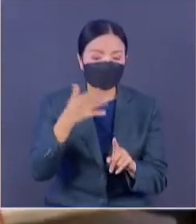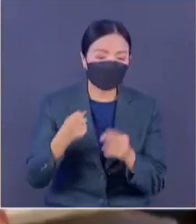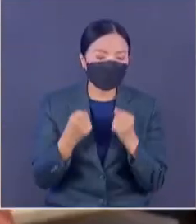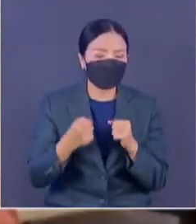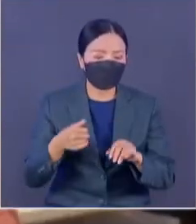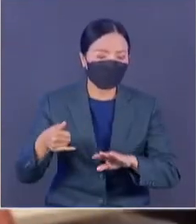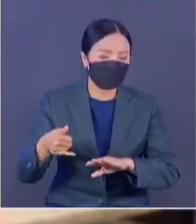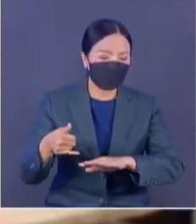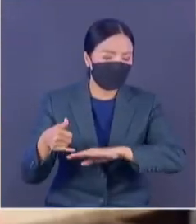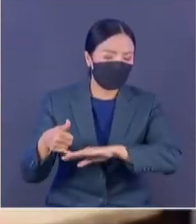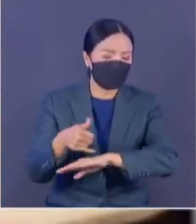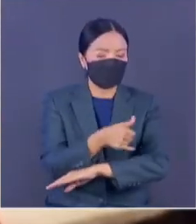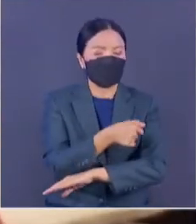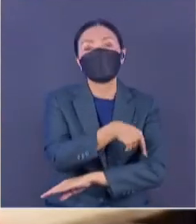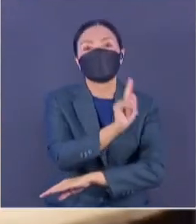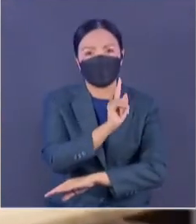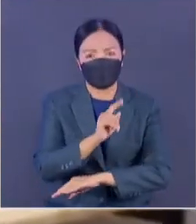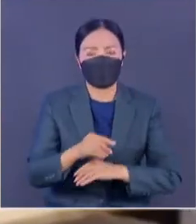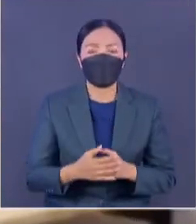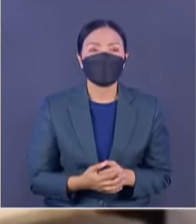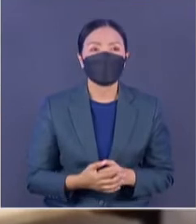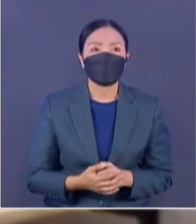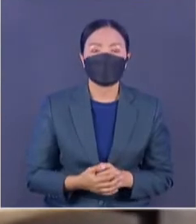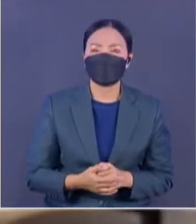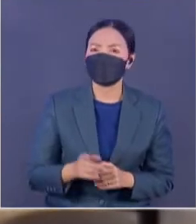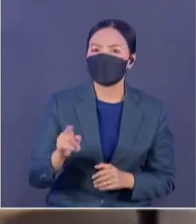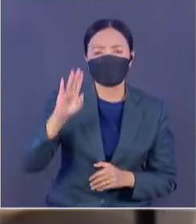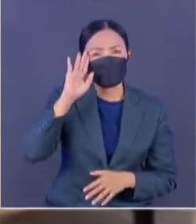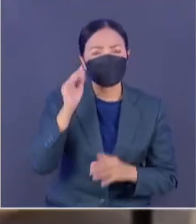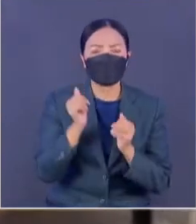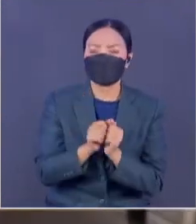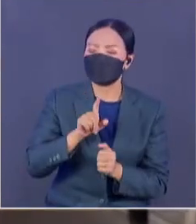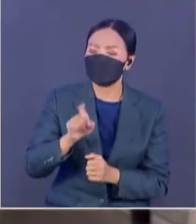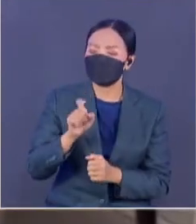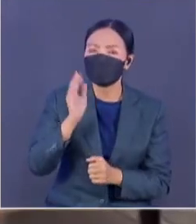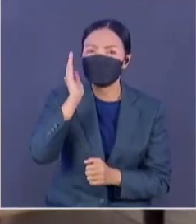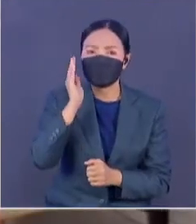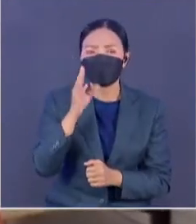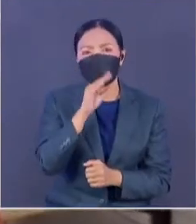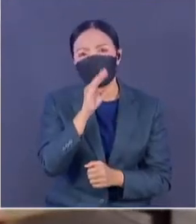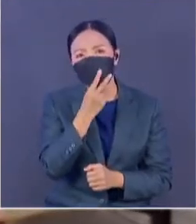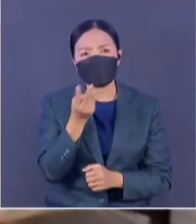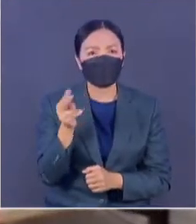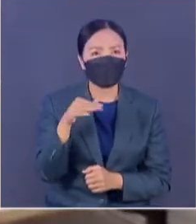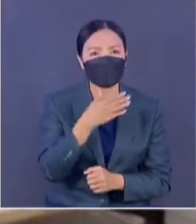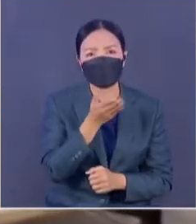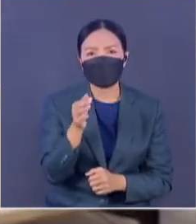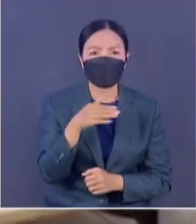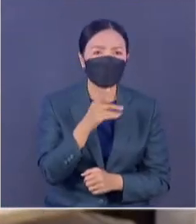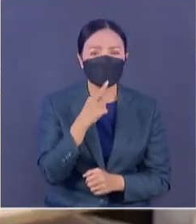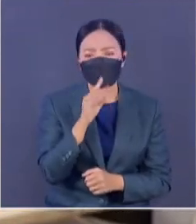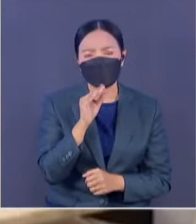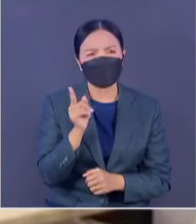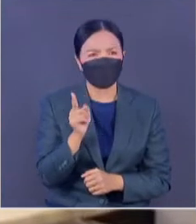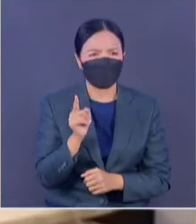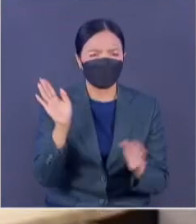ยขณะที่ตำรวจก็ได้มีการสอบปากคำนายเพชรน้ำหนึ่งยังให้การวกไปวนมาเจ้าที่ตำรวจบอกว่าเหมือน